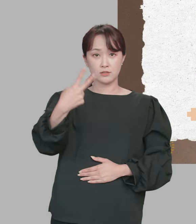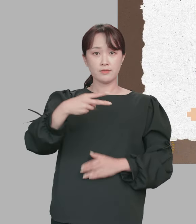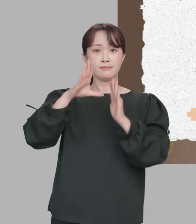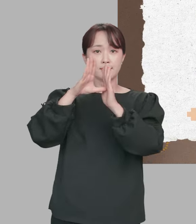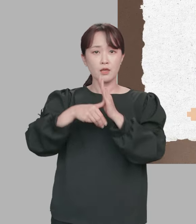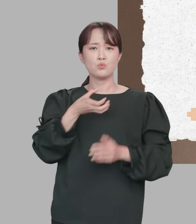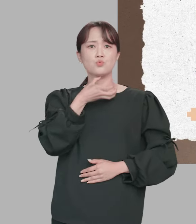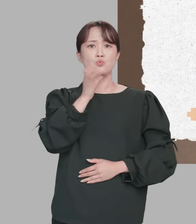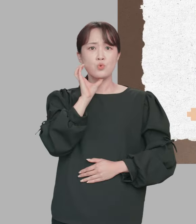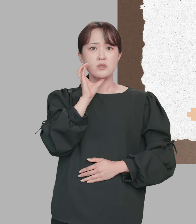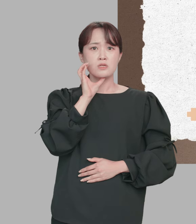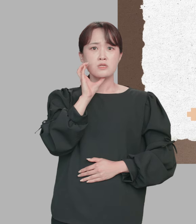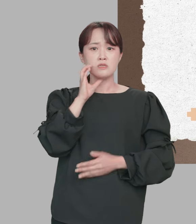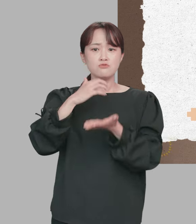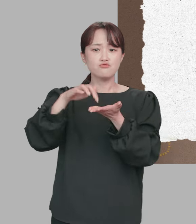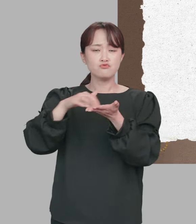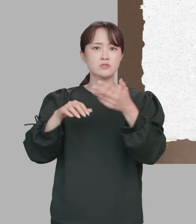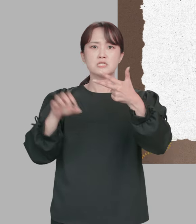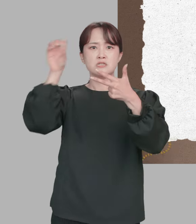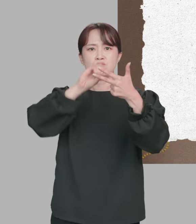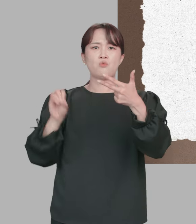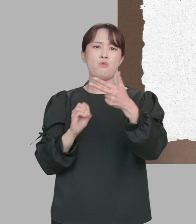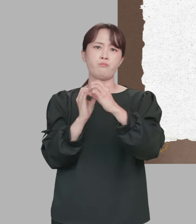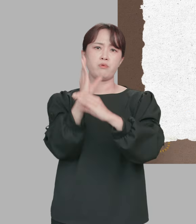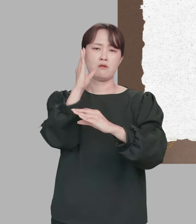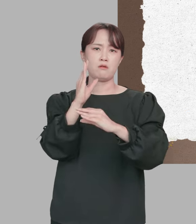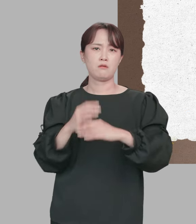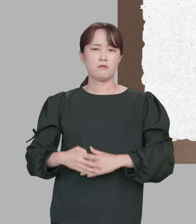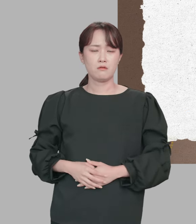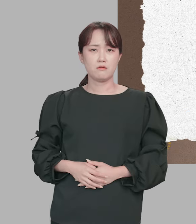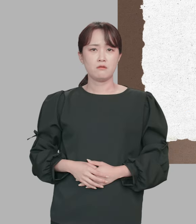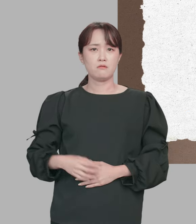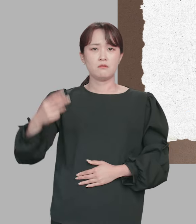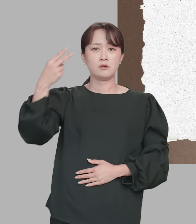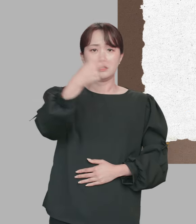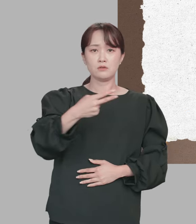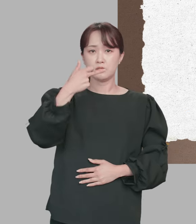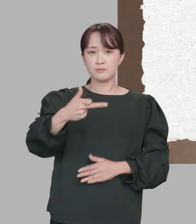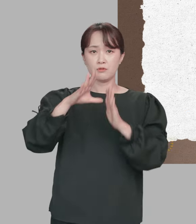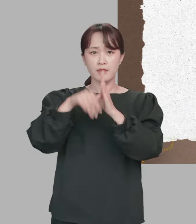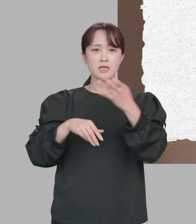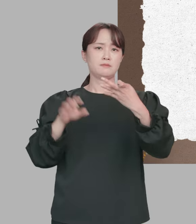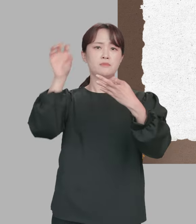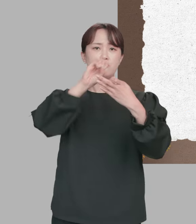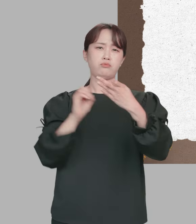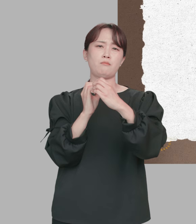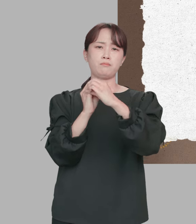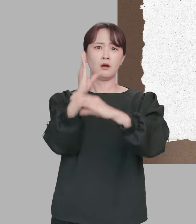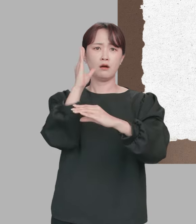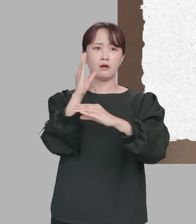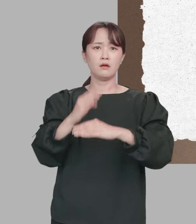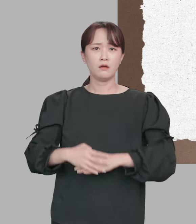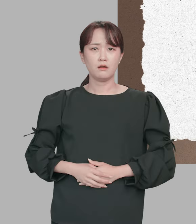인구가 전체 인구의 7%를 넘어서면서 고령화 사회에 진입했고, 2017년에는 14%를